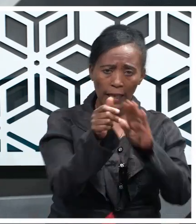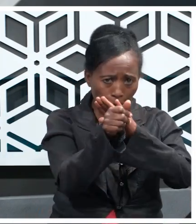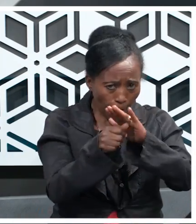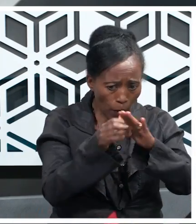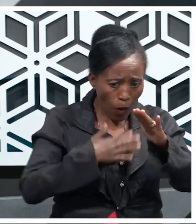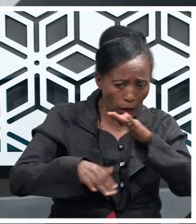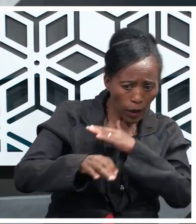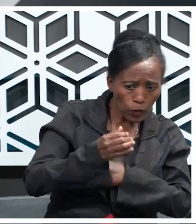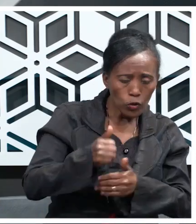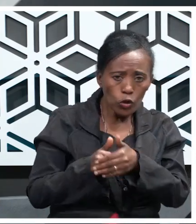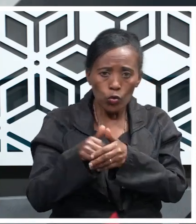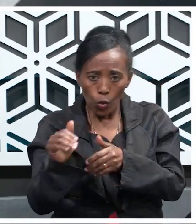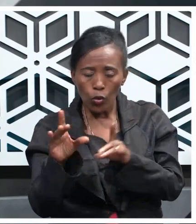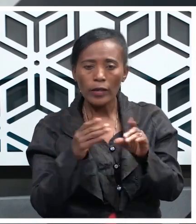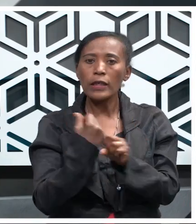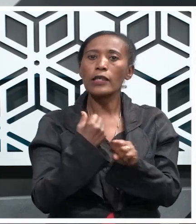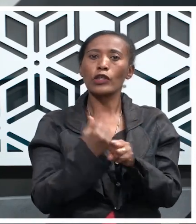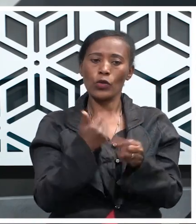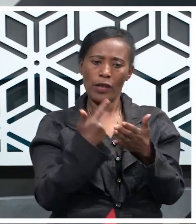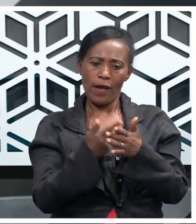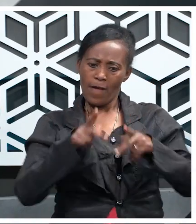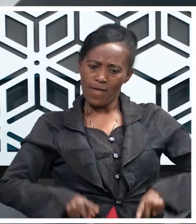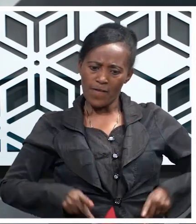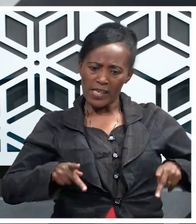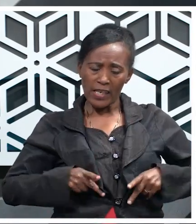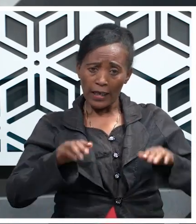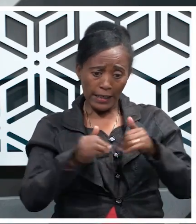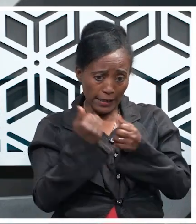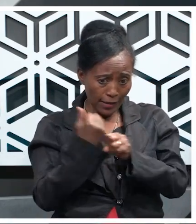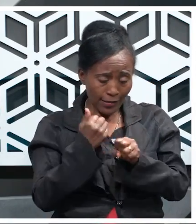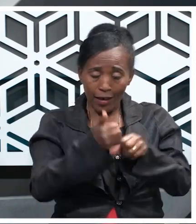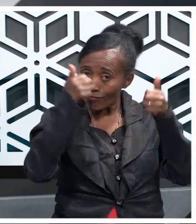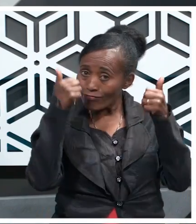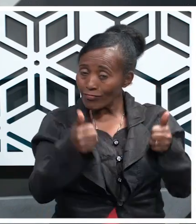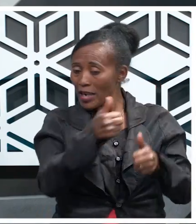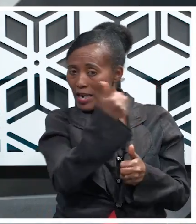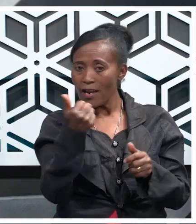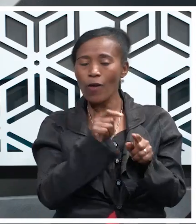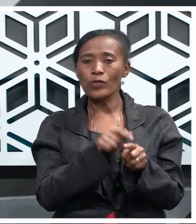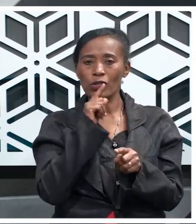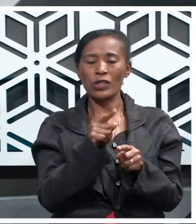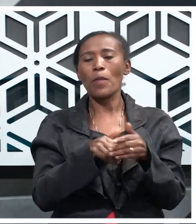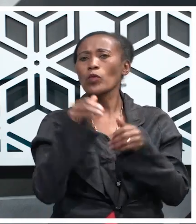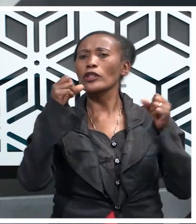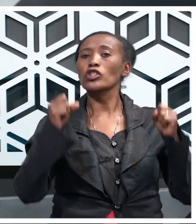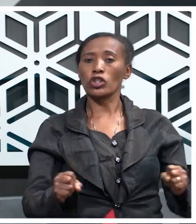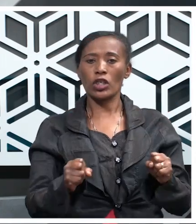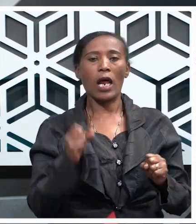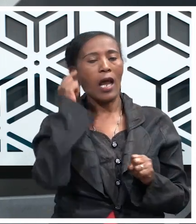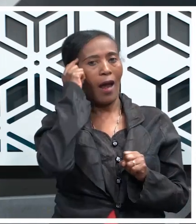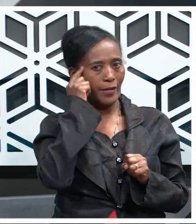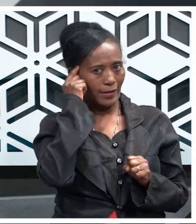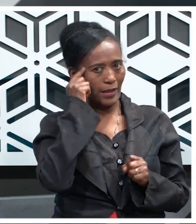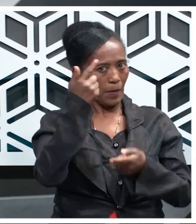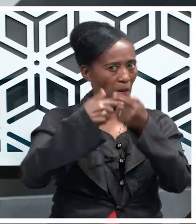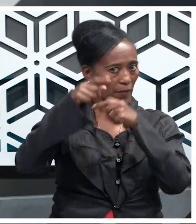እዛ ጋር የተደበቁ አካል ጉዳተኞች የሞጣ ኦኬ እነሱ ከሰሩማ ይሄ ፊዚካልማ እንደዚህ ሆኖ ከሰራ ኦፍ ኮርስ ሌላው ሌሎችን ማስወጣት እንችላለን